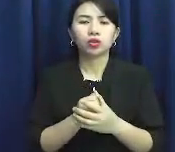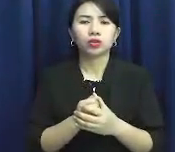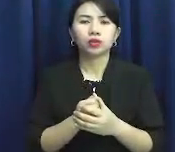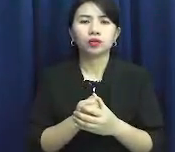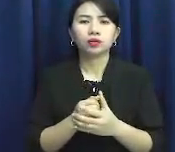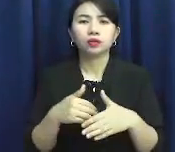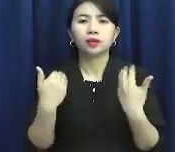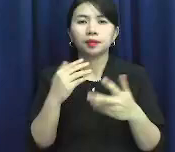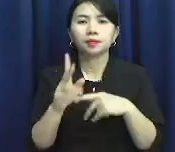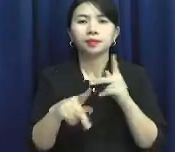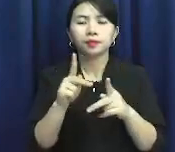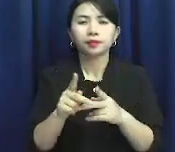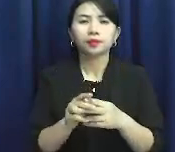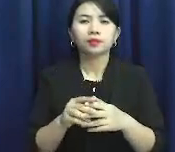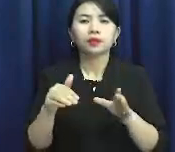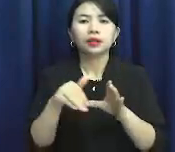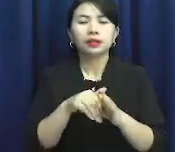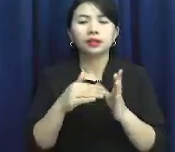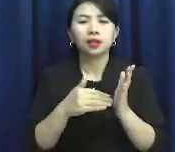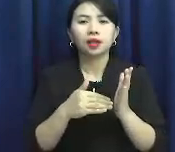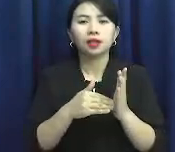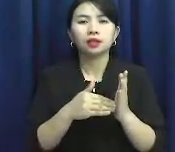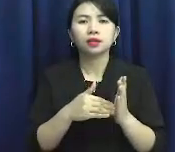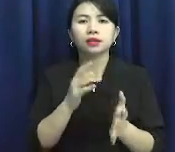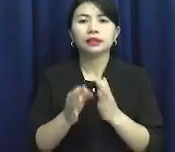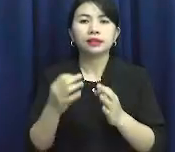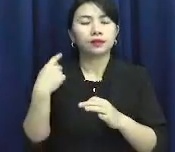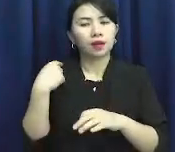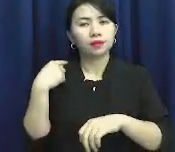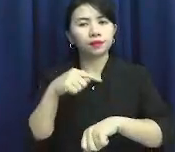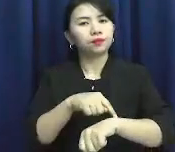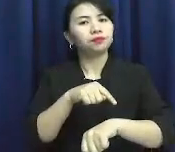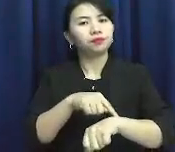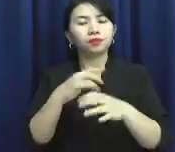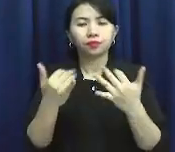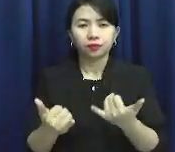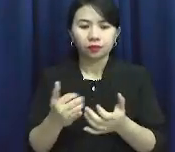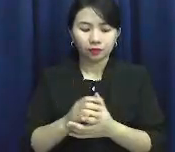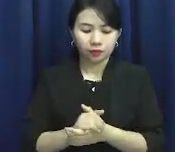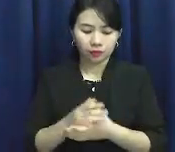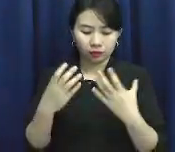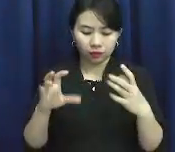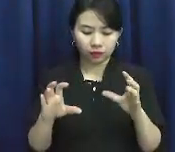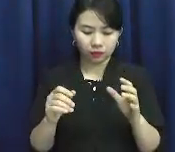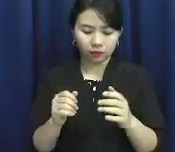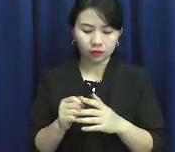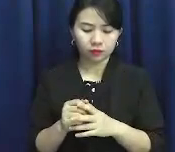pa, young people, pagdating na doon sa pagkakataon na, you know,